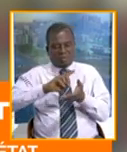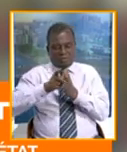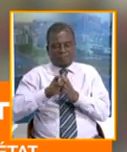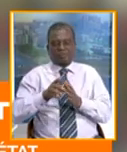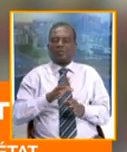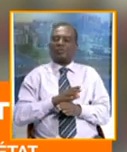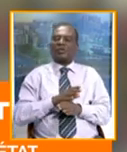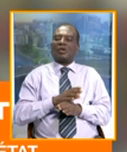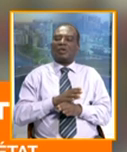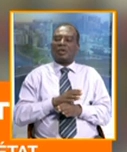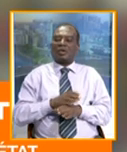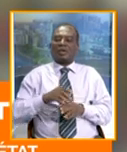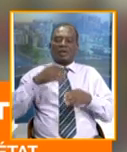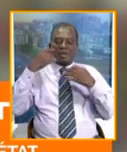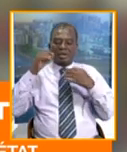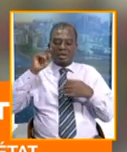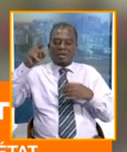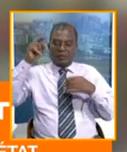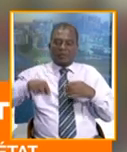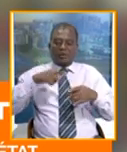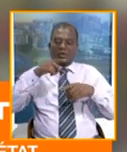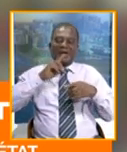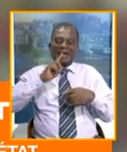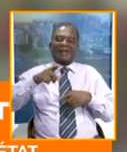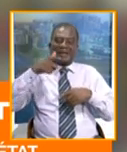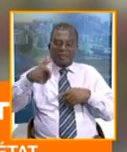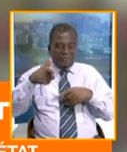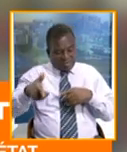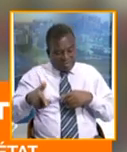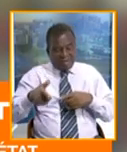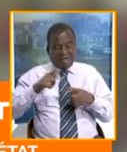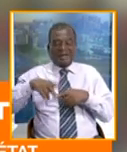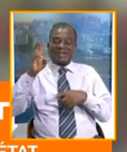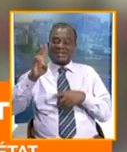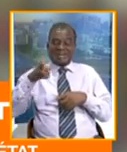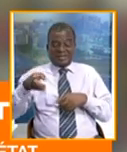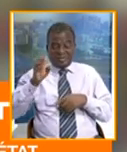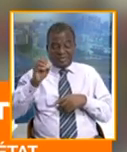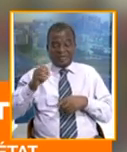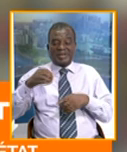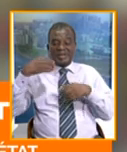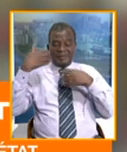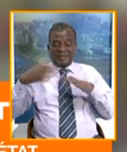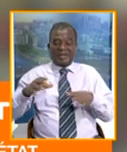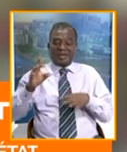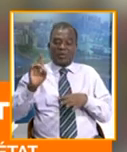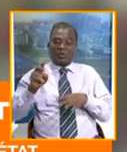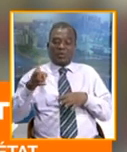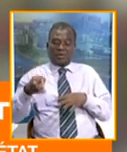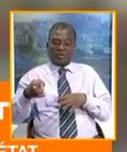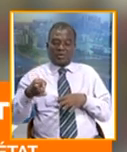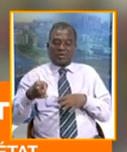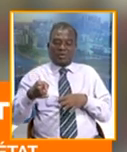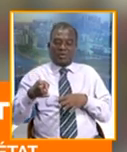mise en place sur l'esplanade du palais présidentiel débutera à 7h00 et prendra fin à 8h30, horaire de